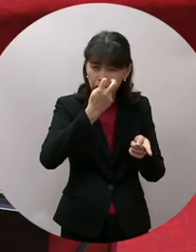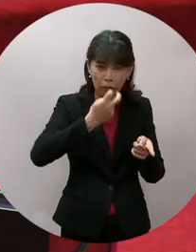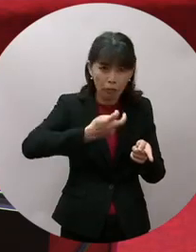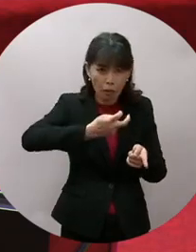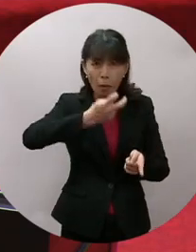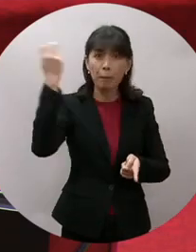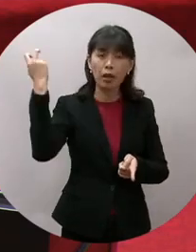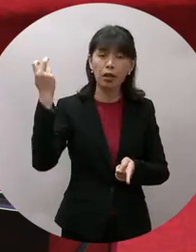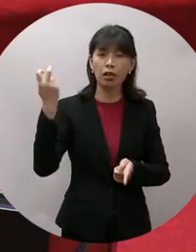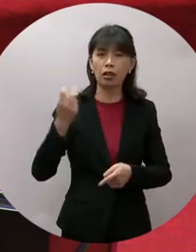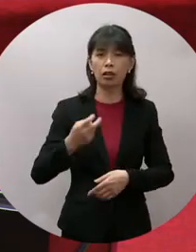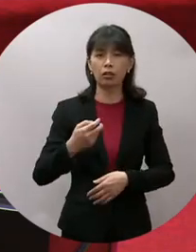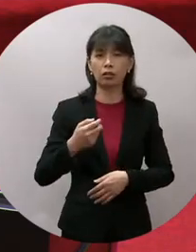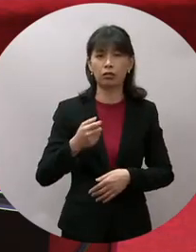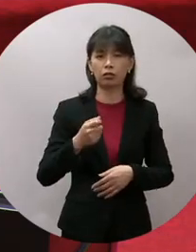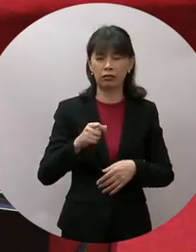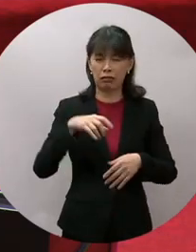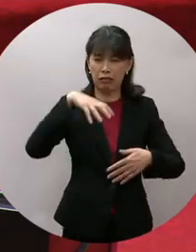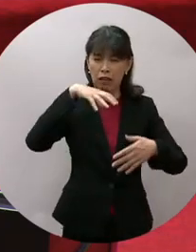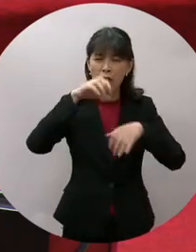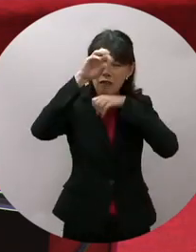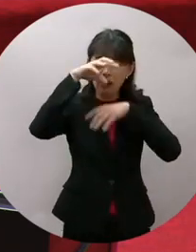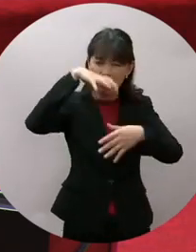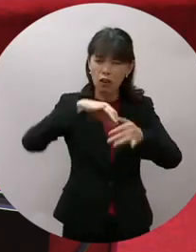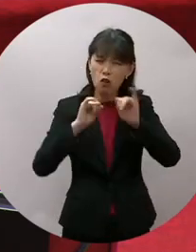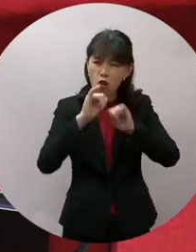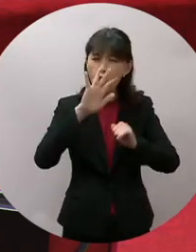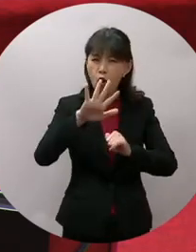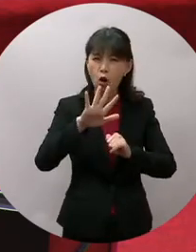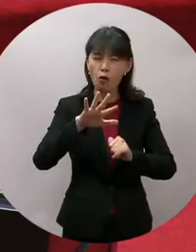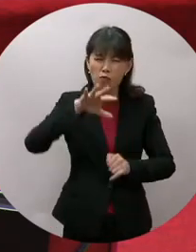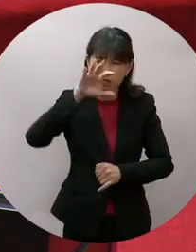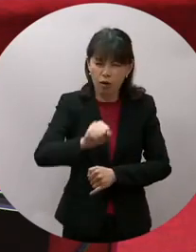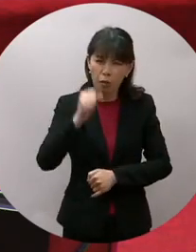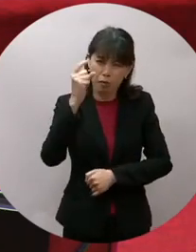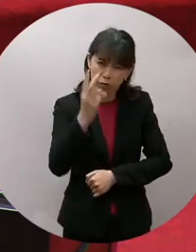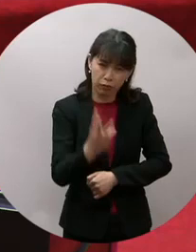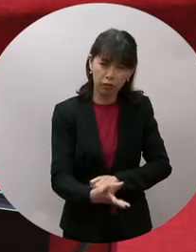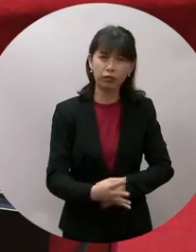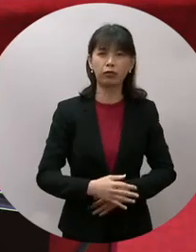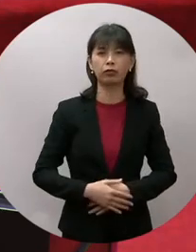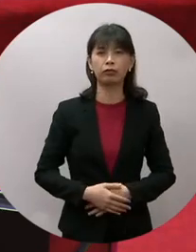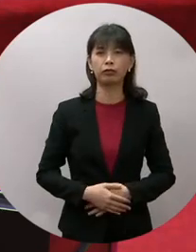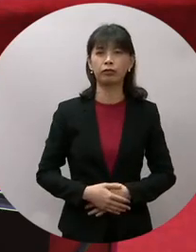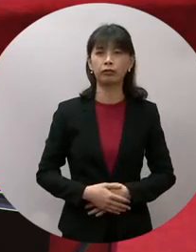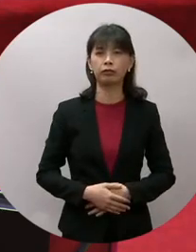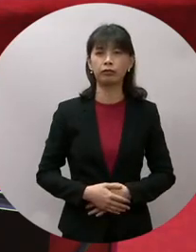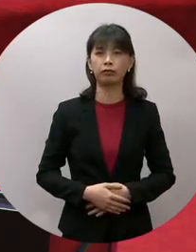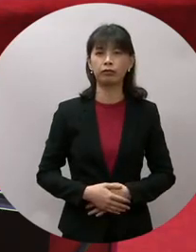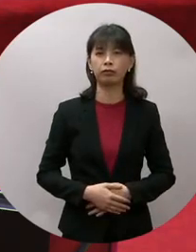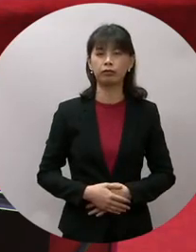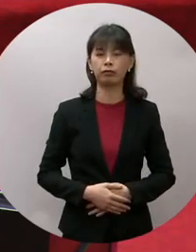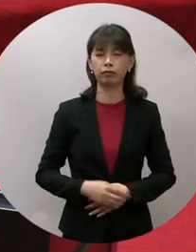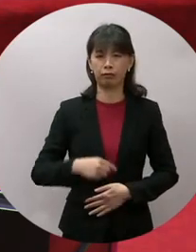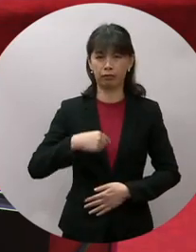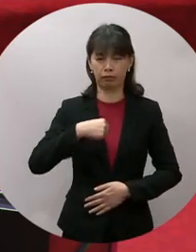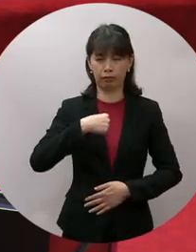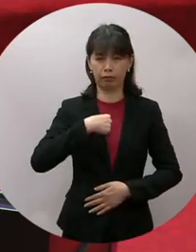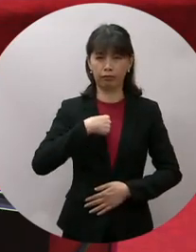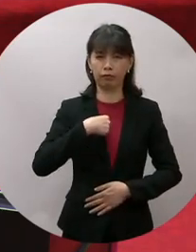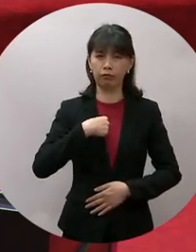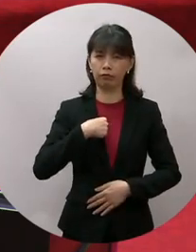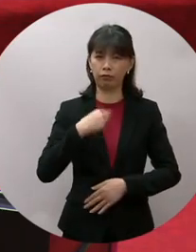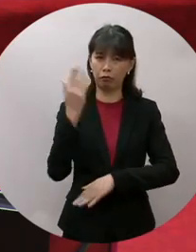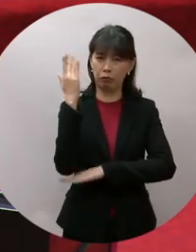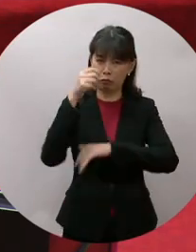出所谓的介壳虫，所以在这个地方我们不免要透过我们部会所提供的